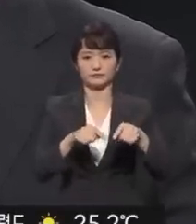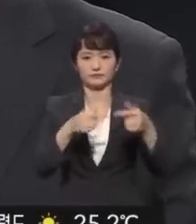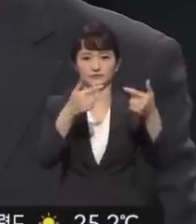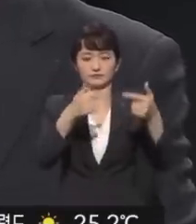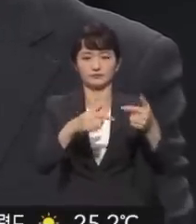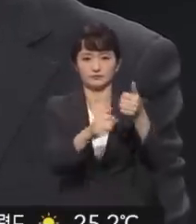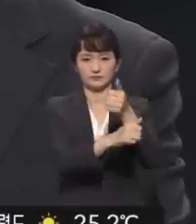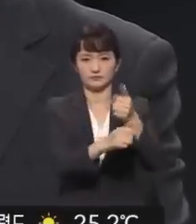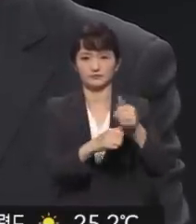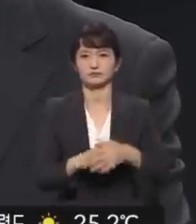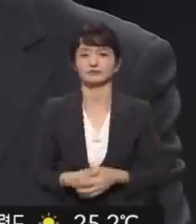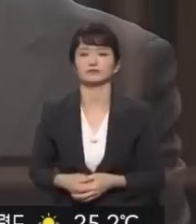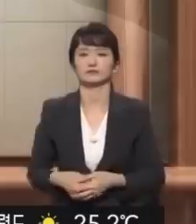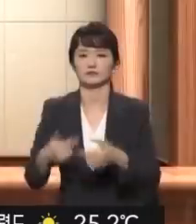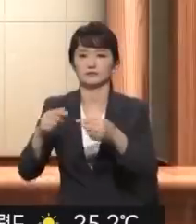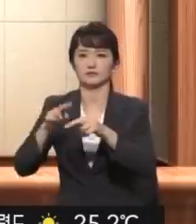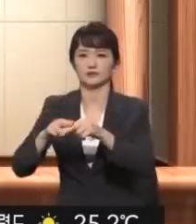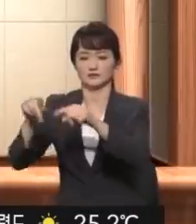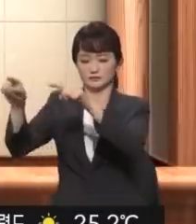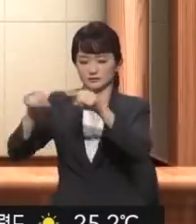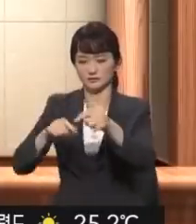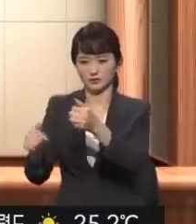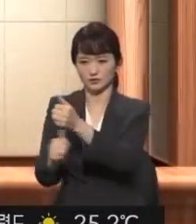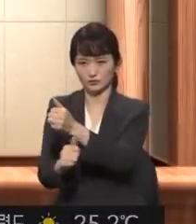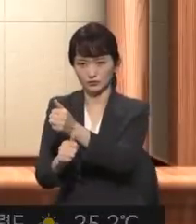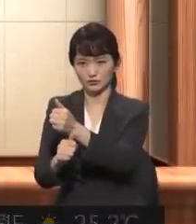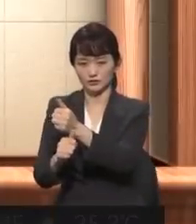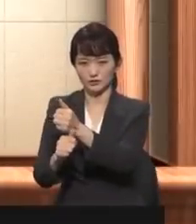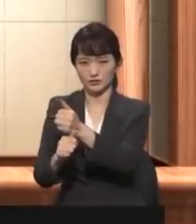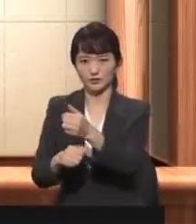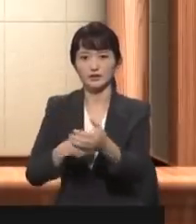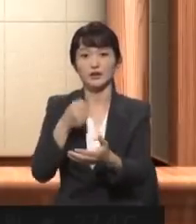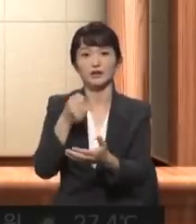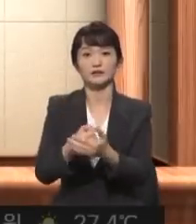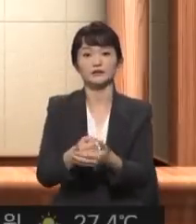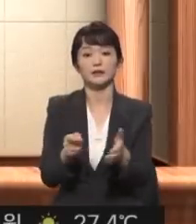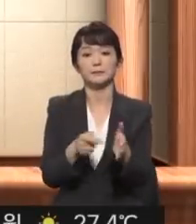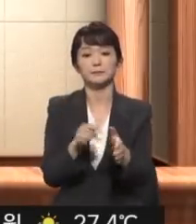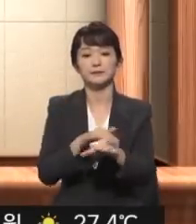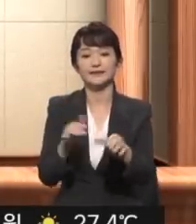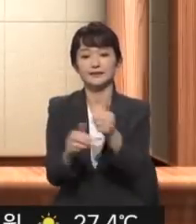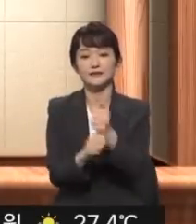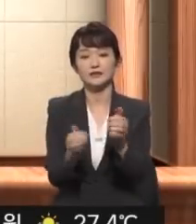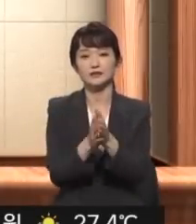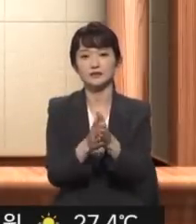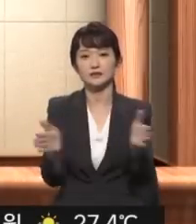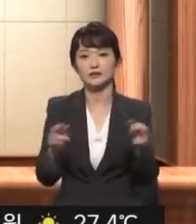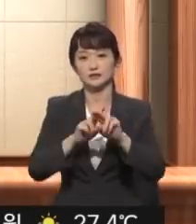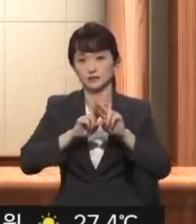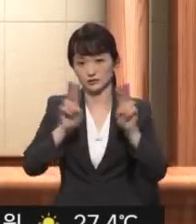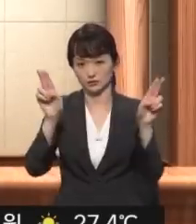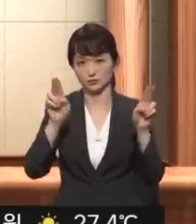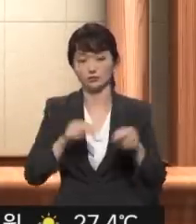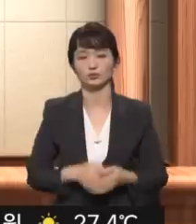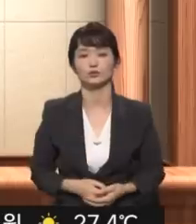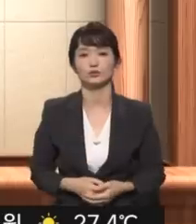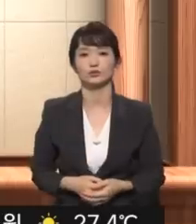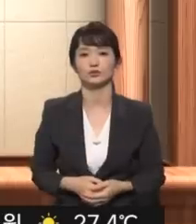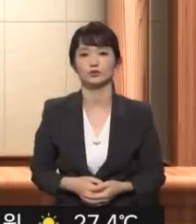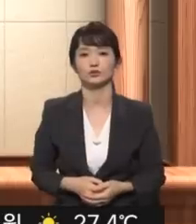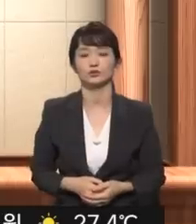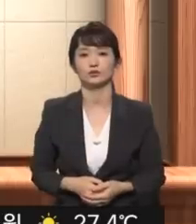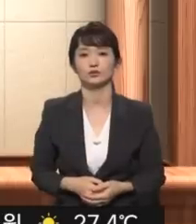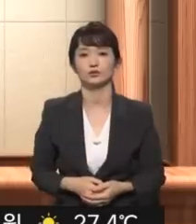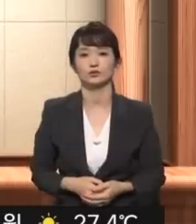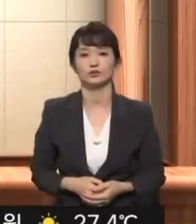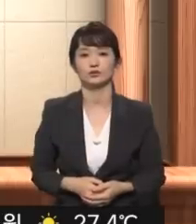김정구 기능은 전국이 4 결정에 의한 비대 의 출범은 무효라고 판단한 거거든요 그렇기 때문에 우리 국민의 위해서도 이 법에 대해서 왜 우리 정담 대비